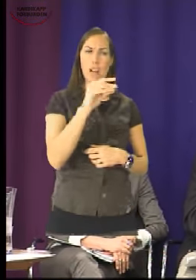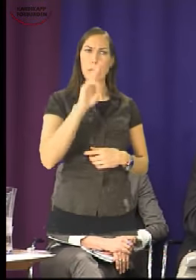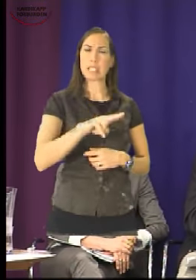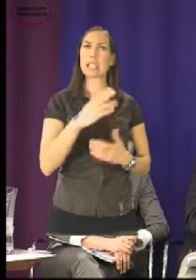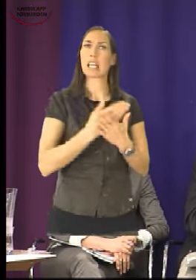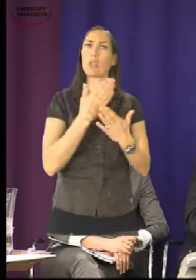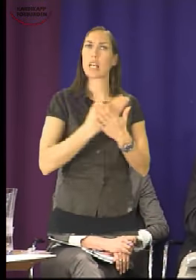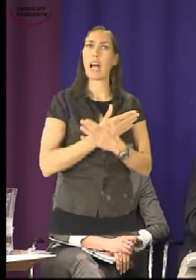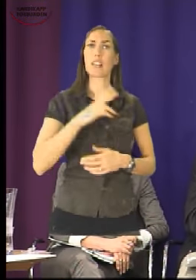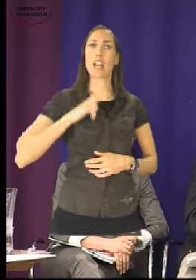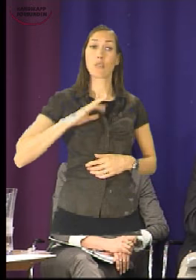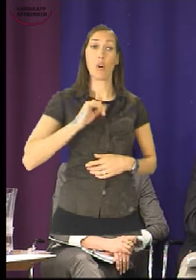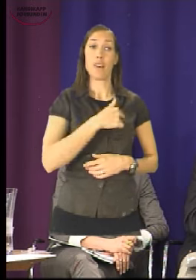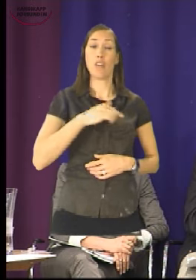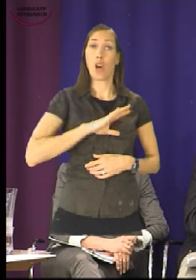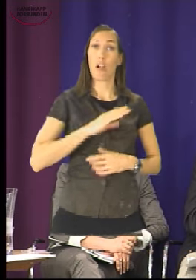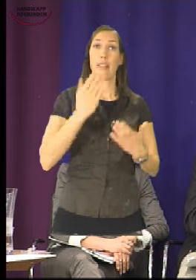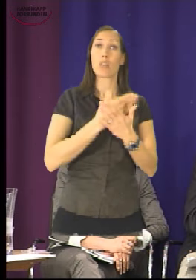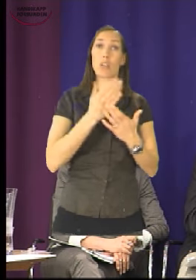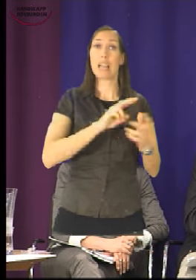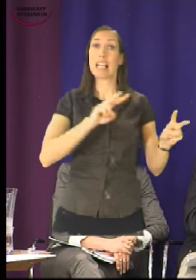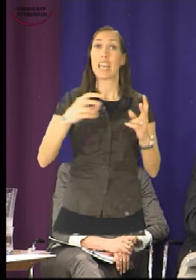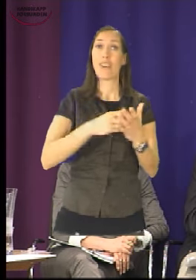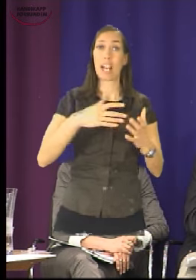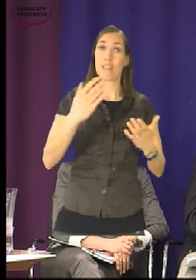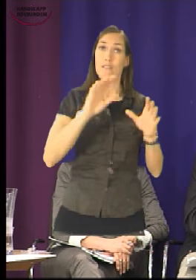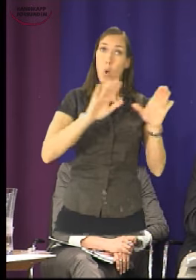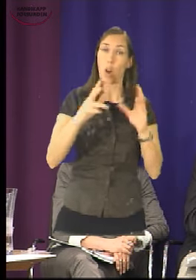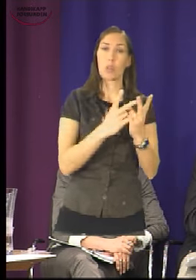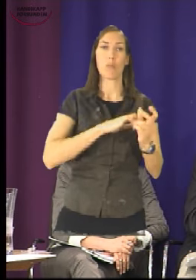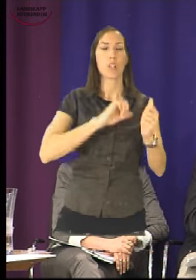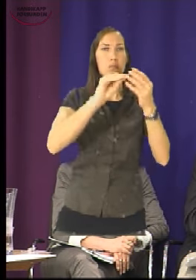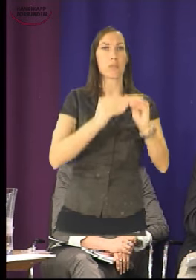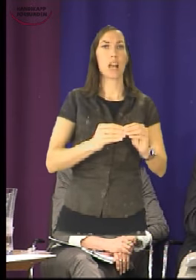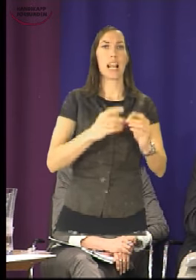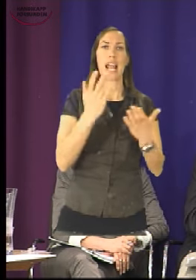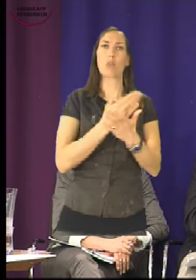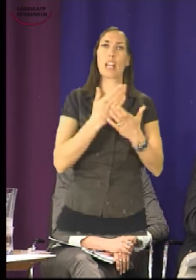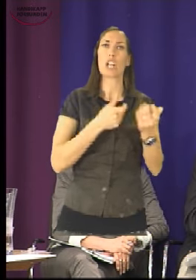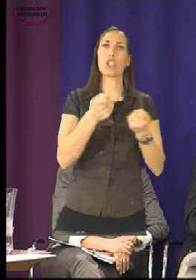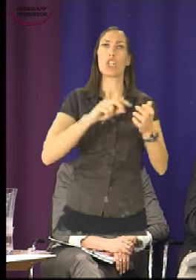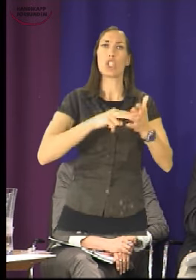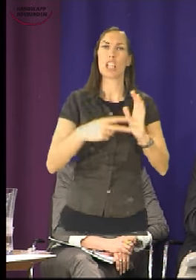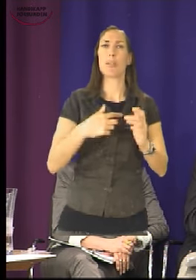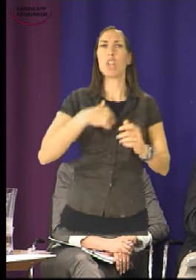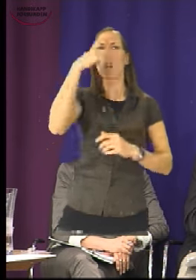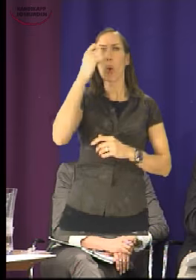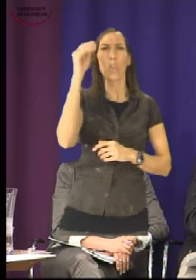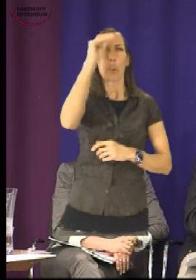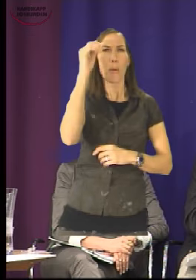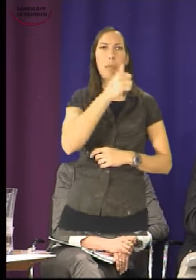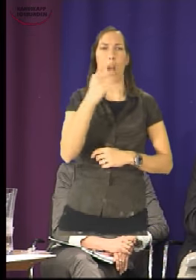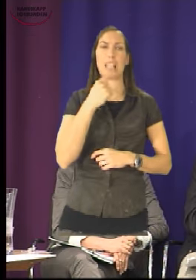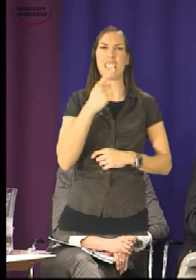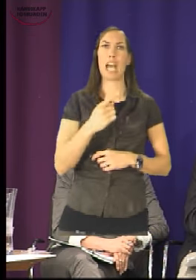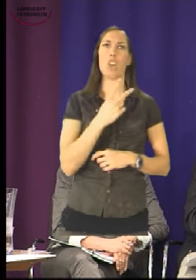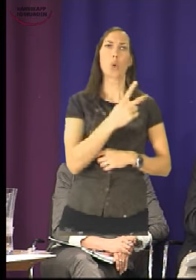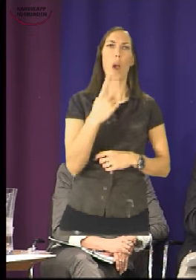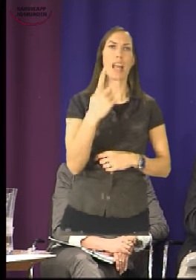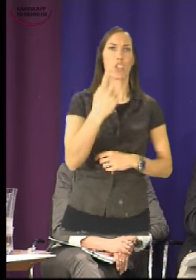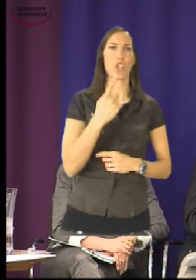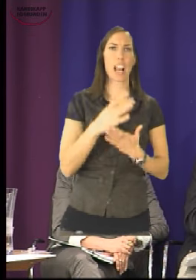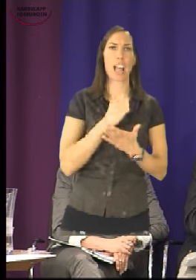nationellt likvärdig vård så måste vi också sätta upp nationella styrsystem för detta. Jag tror det är en utopi att tro att man ska säga att 21